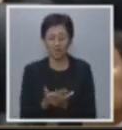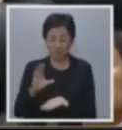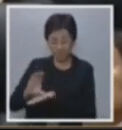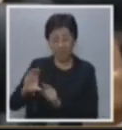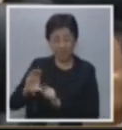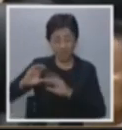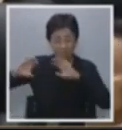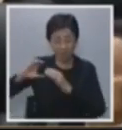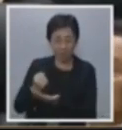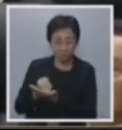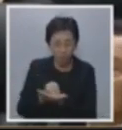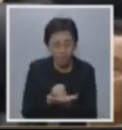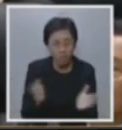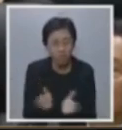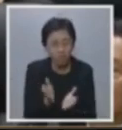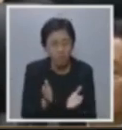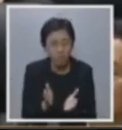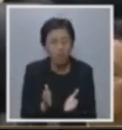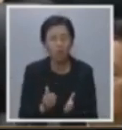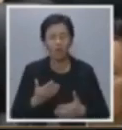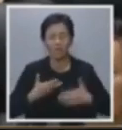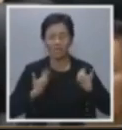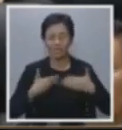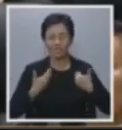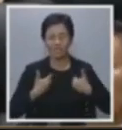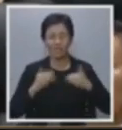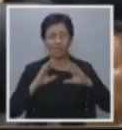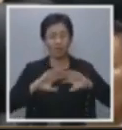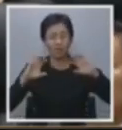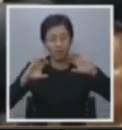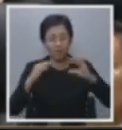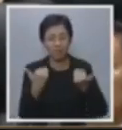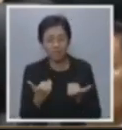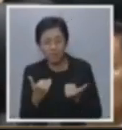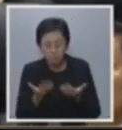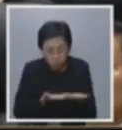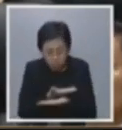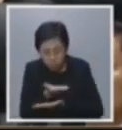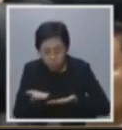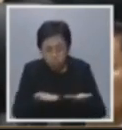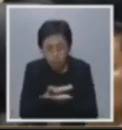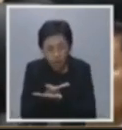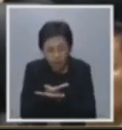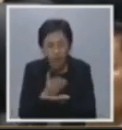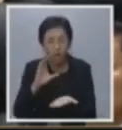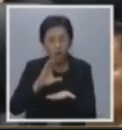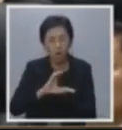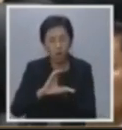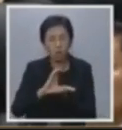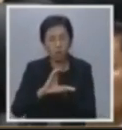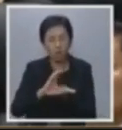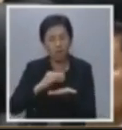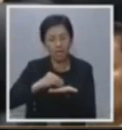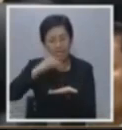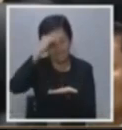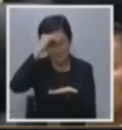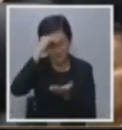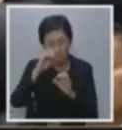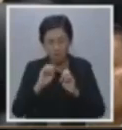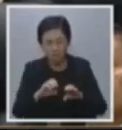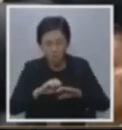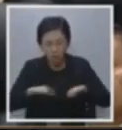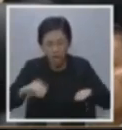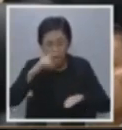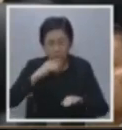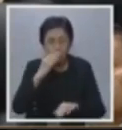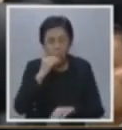เรื่องของการศึกษาผมดีใจนะครับทราบว่ารัฐบาลเนี่ยอยู่ในช่วงในการพิจารณาที่จะเพิ่มงบประมาณที่จะสอนให้เด็กไทยสามารถพูดภ